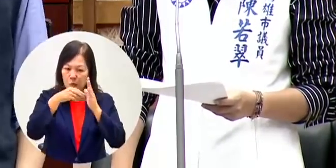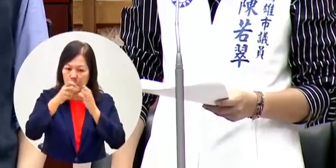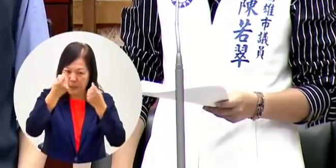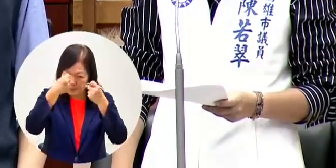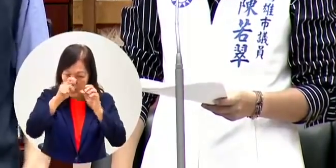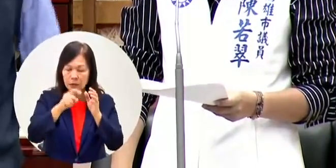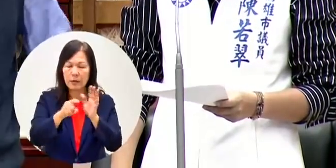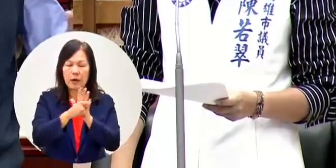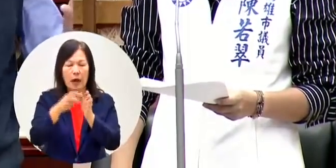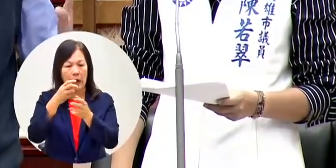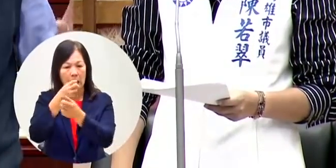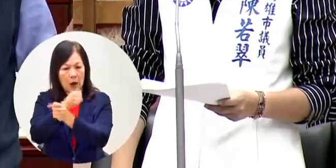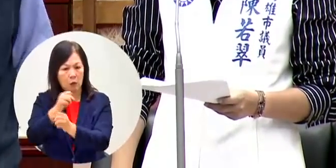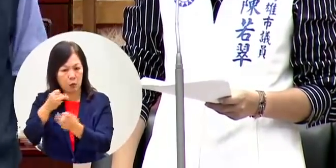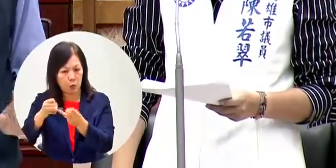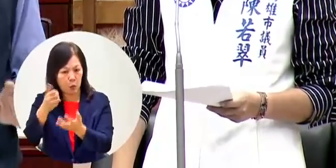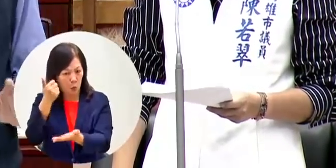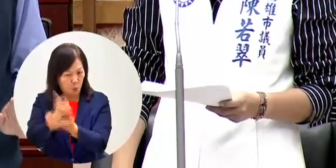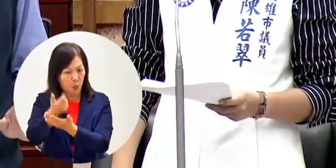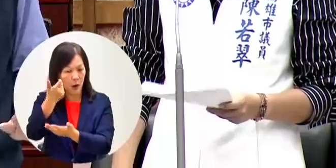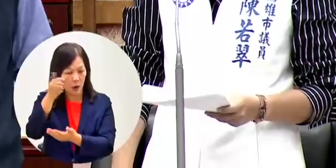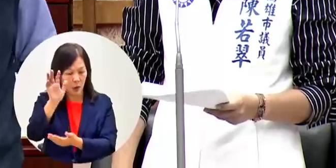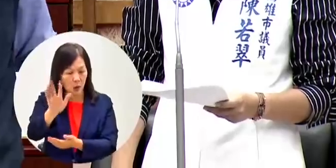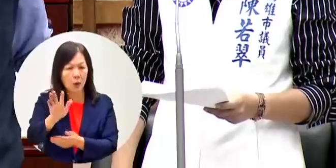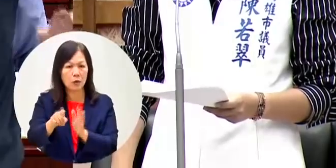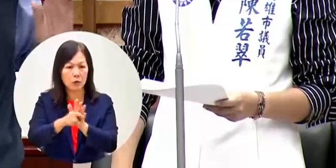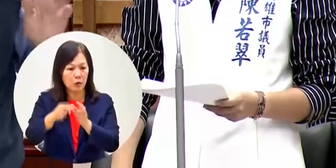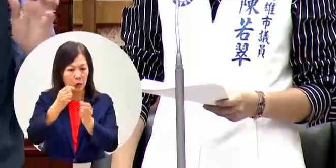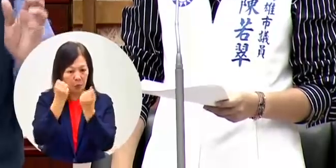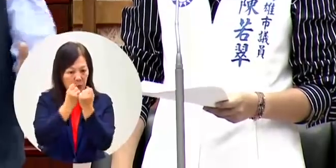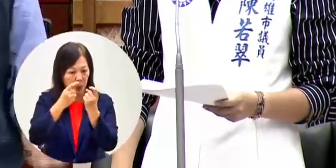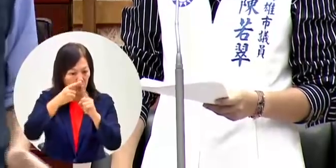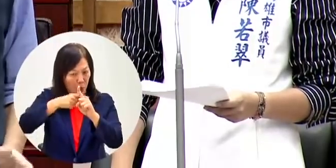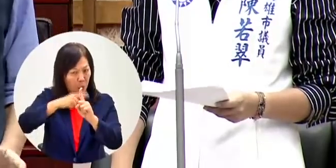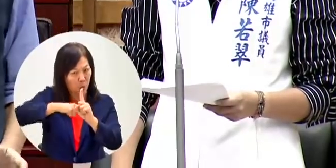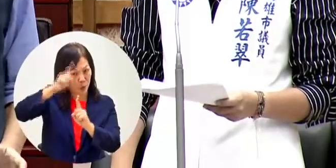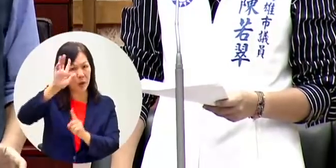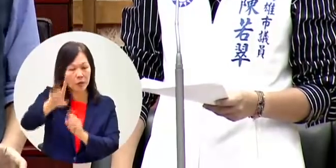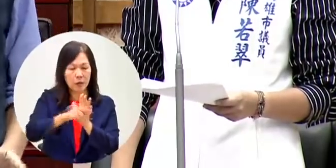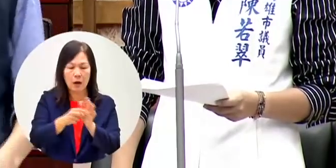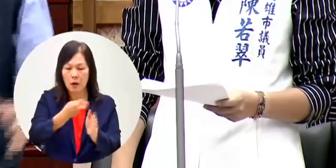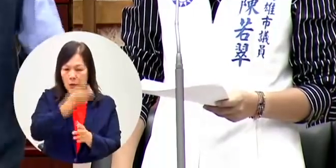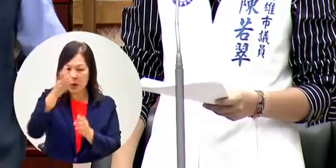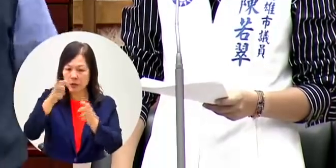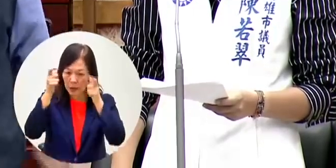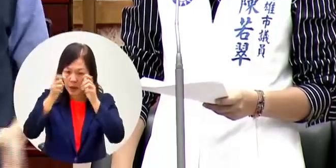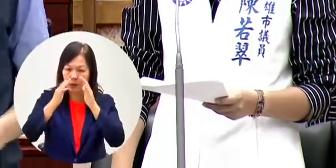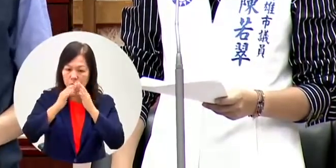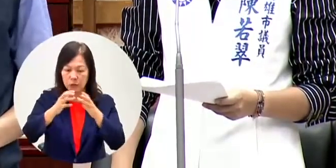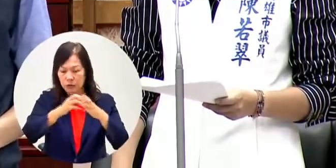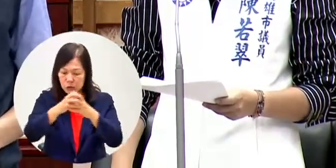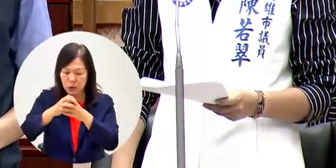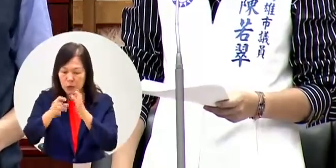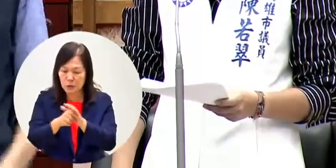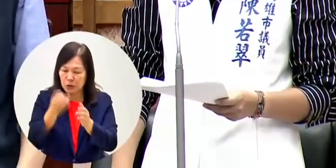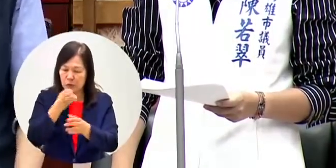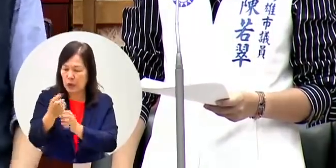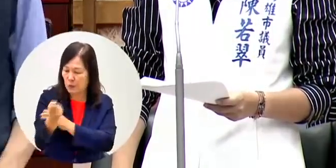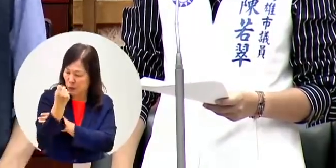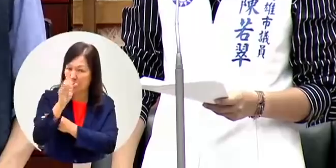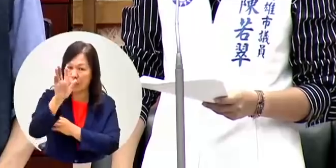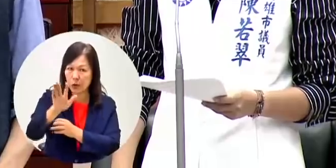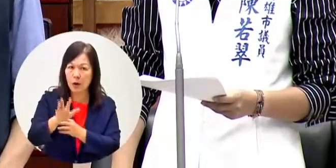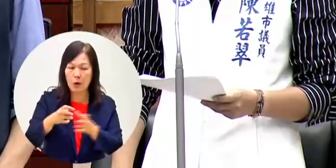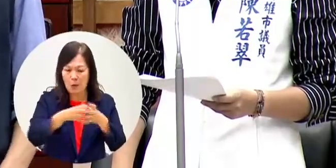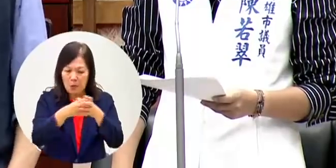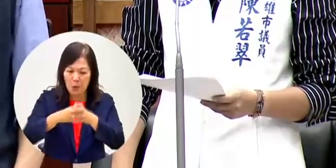常棒的。当大家发现高雄市政府这个团队是往前面正面在冲的时候，整个团队会感染，这是我的